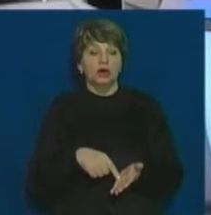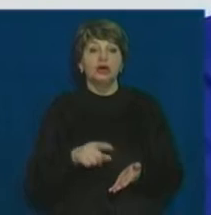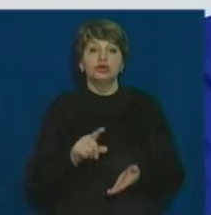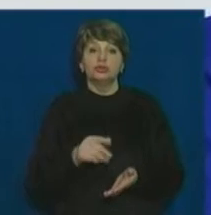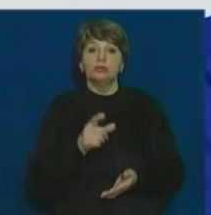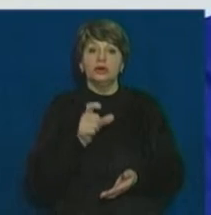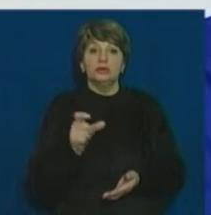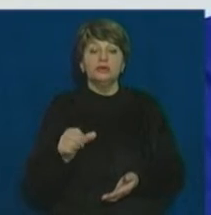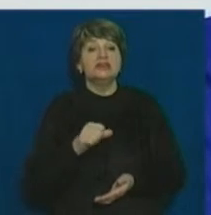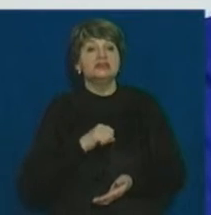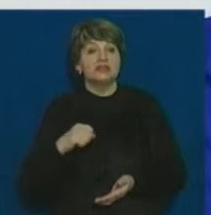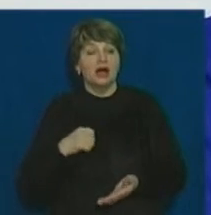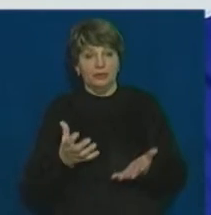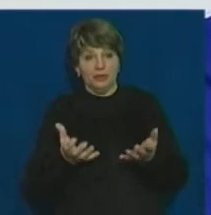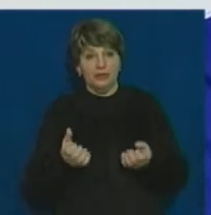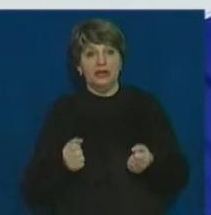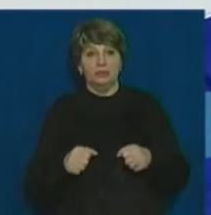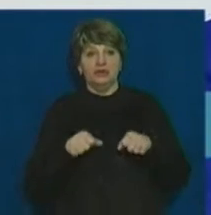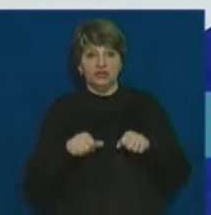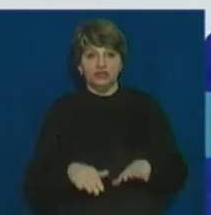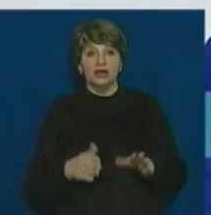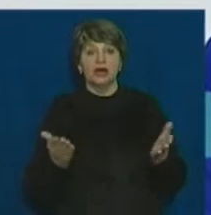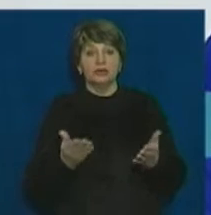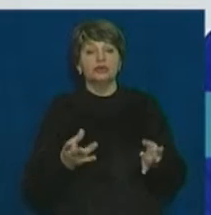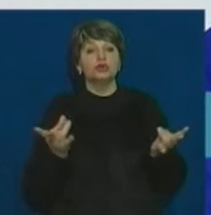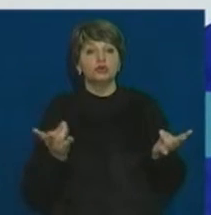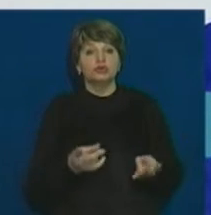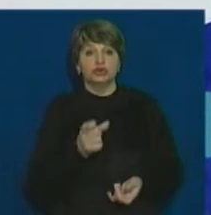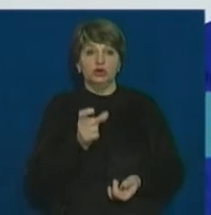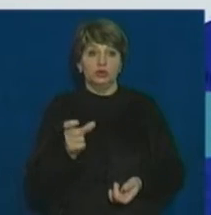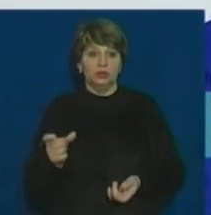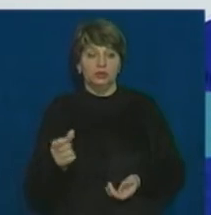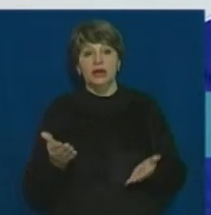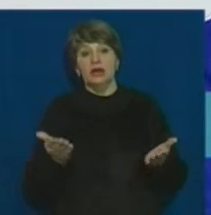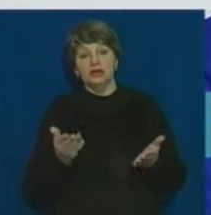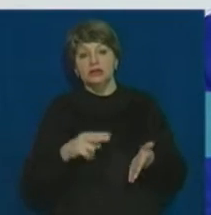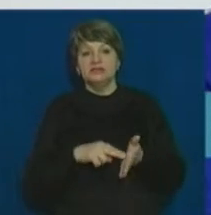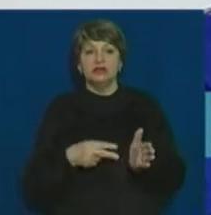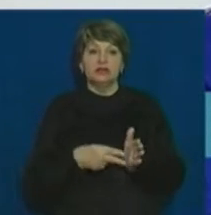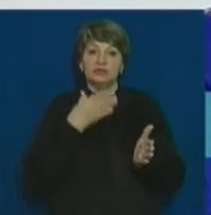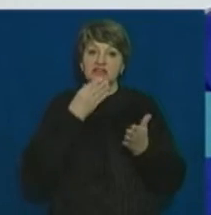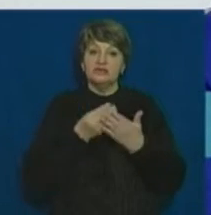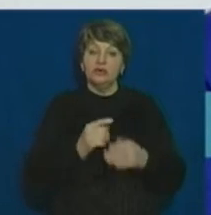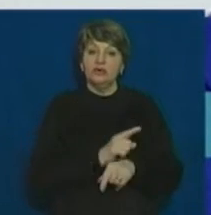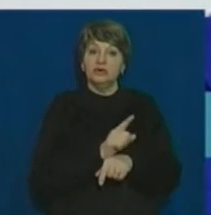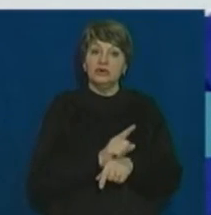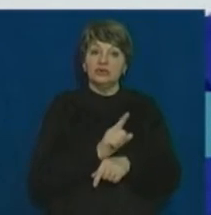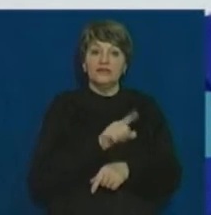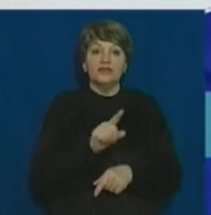ті рішення, які потрібні містянам, і, можливо, десь економили свій час в тих рішеннях,